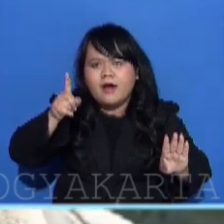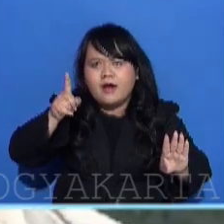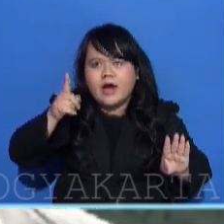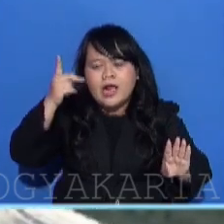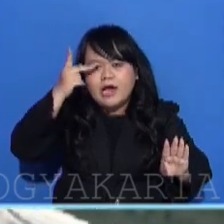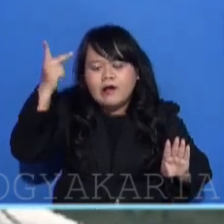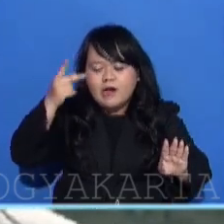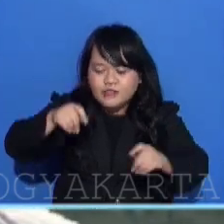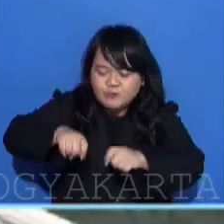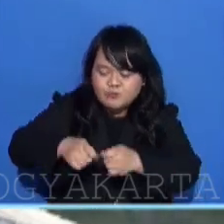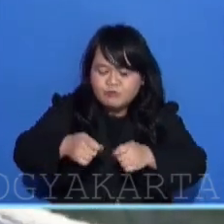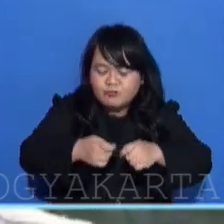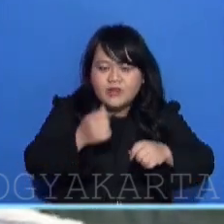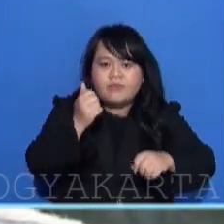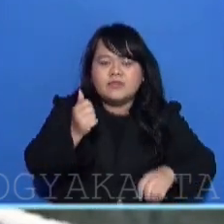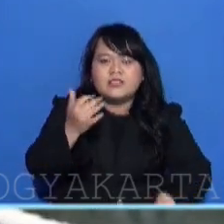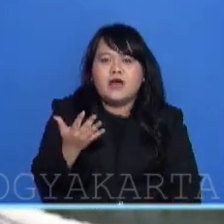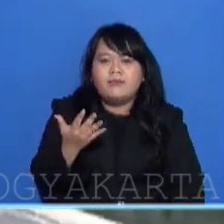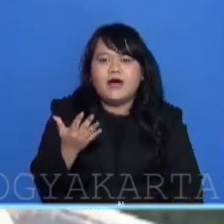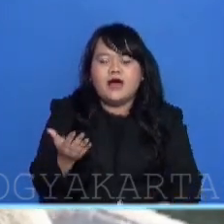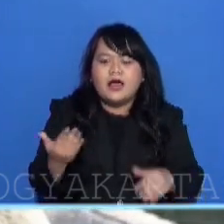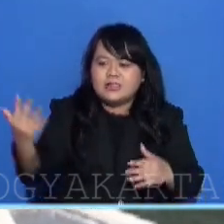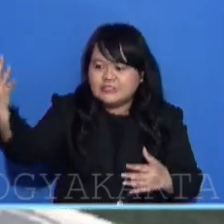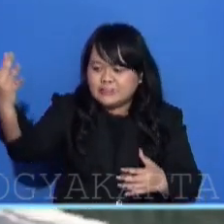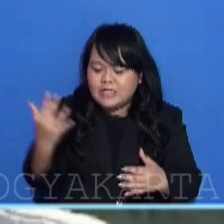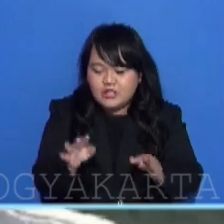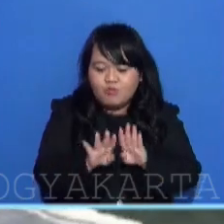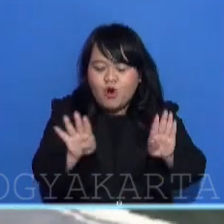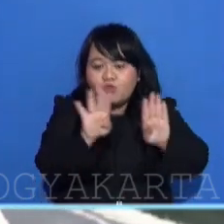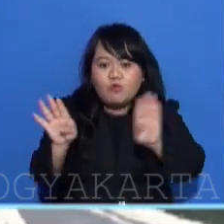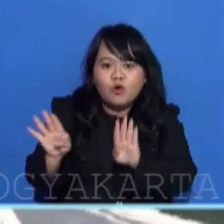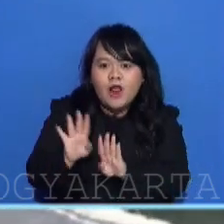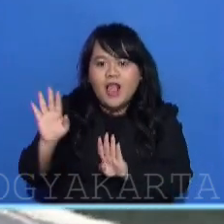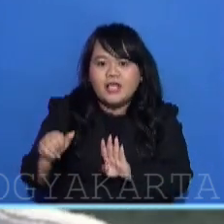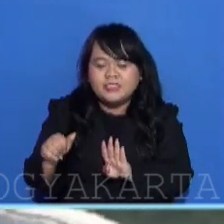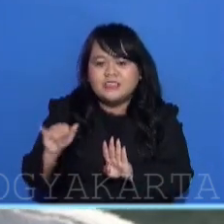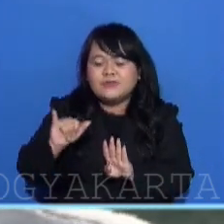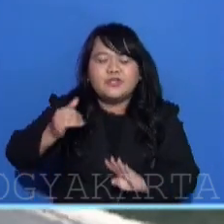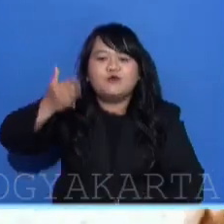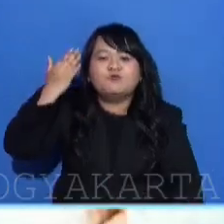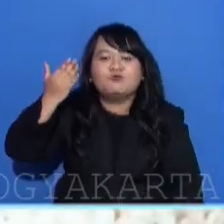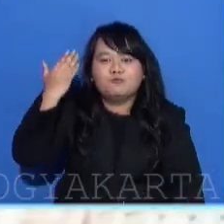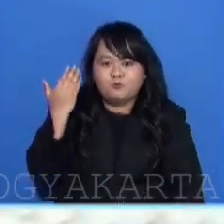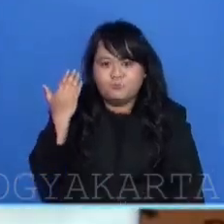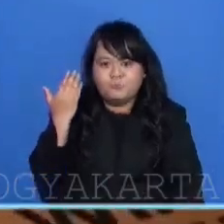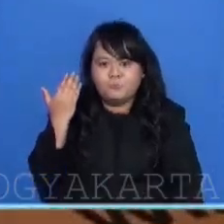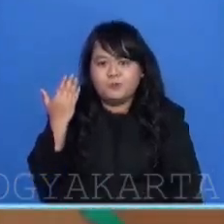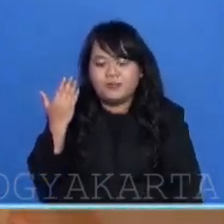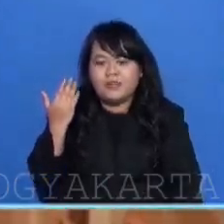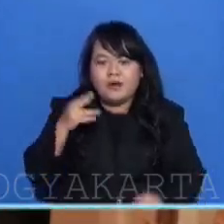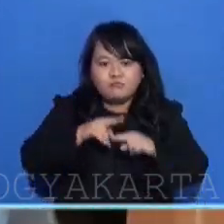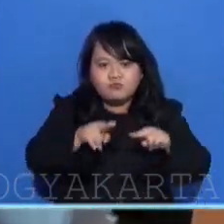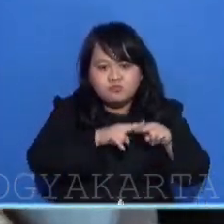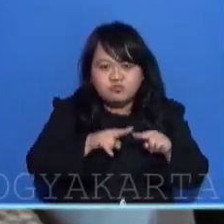pengrajin pengrajin bisa pakai kembali lagi bisa eksis kayak dulu dengan perombakan